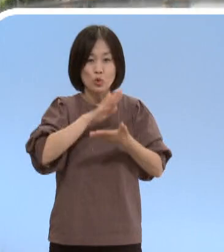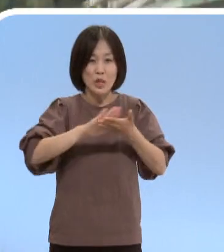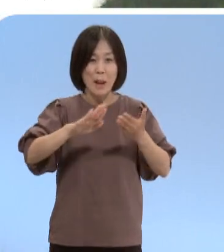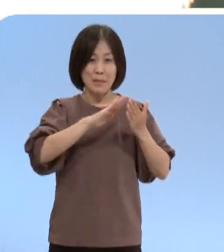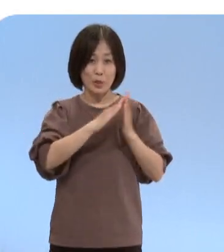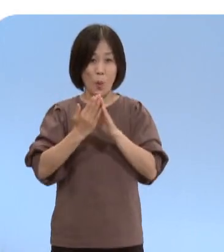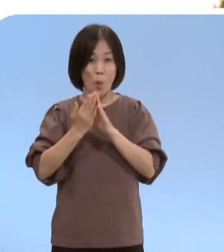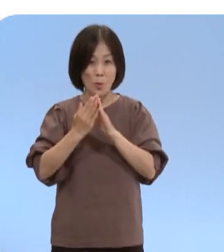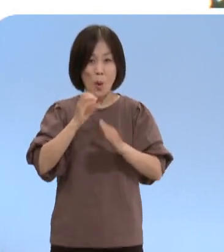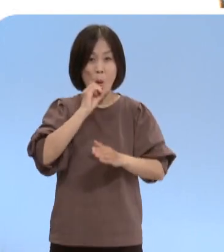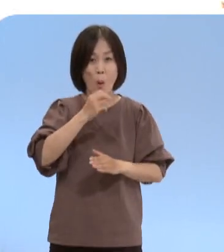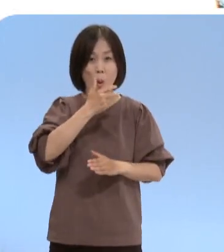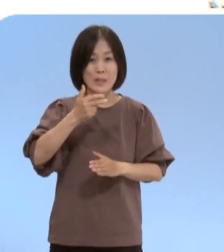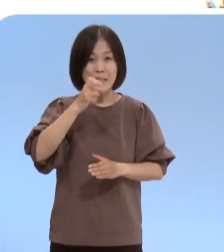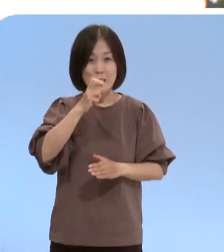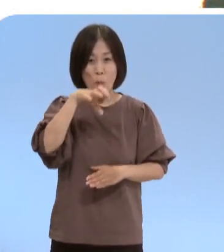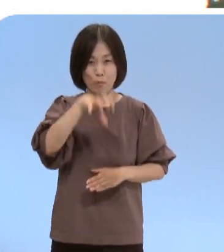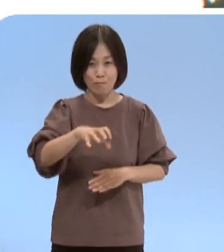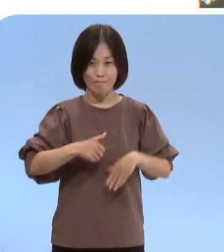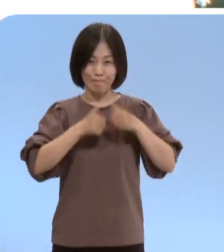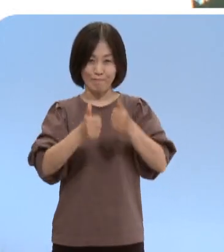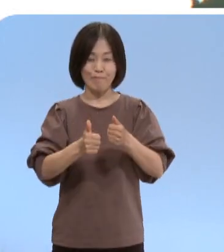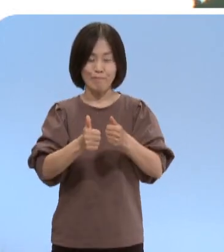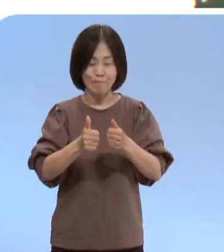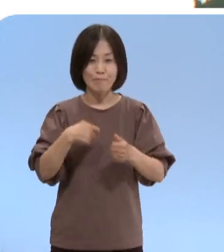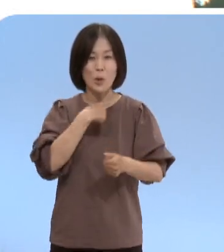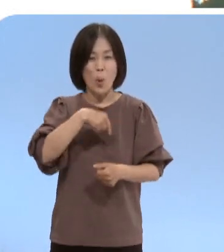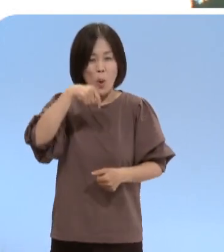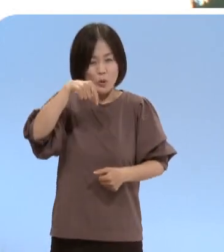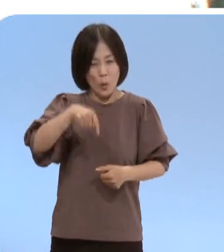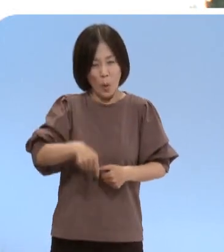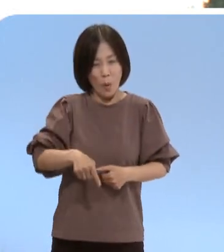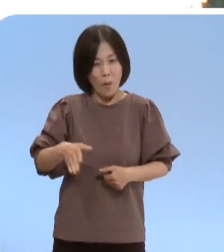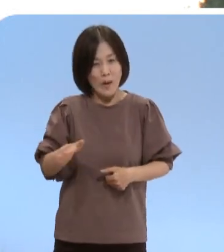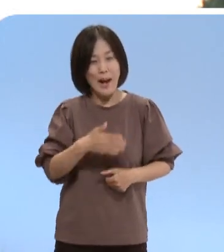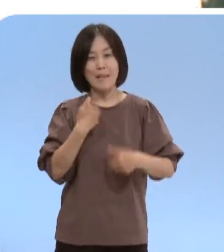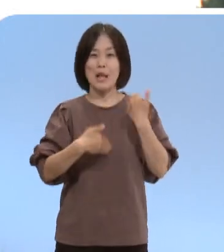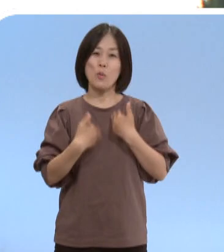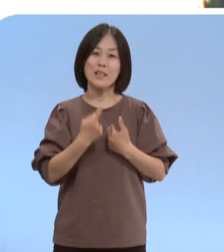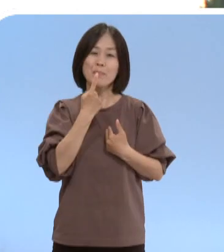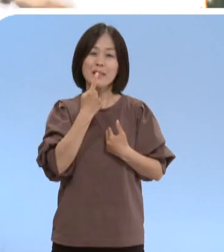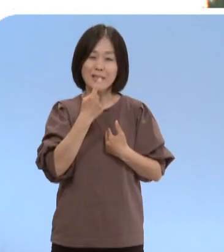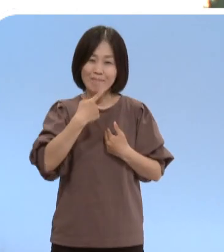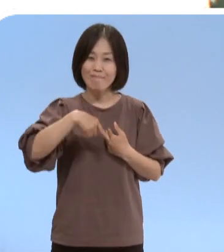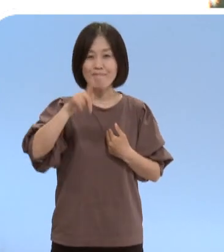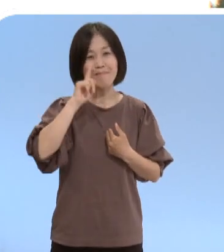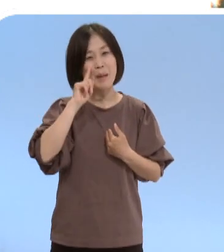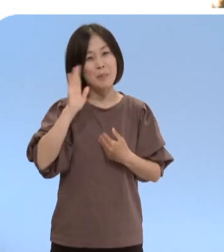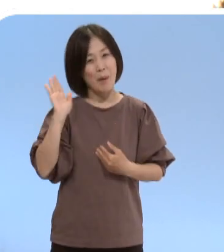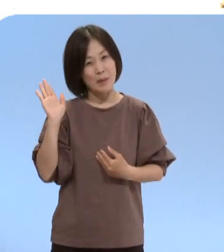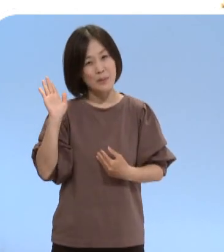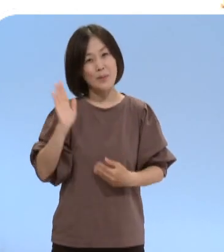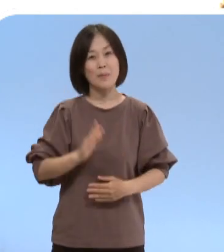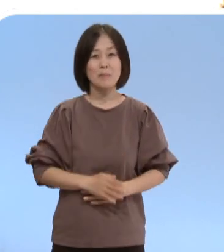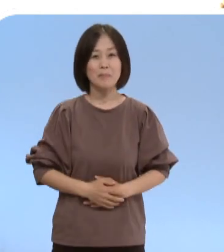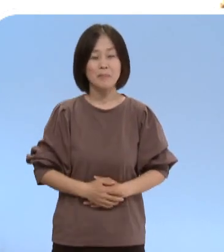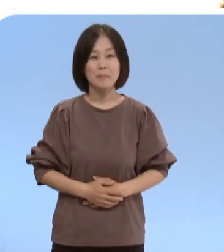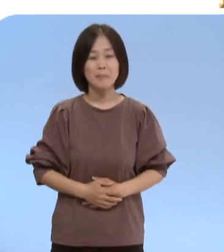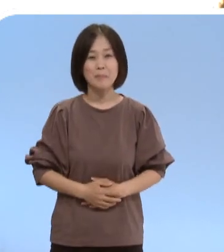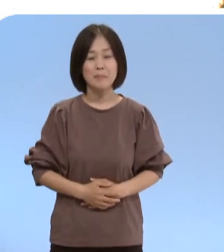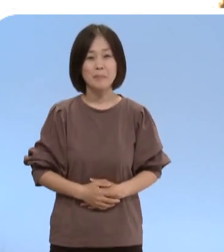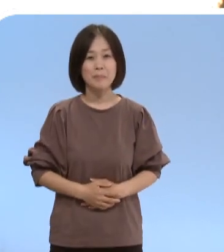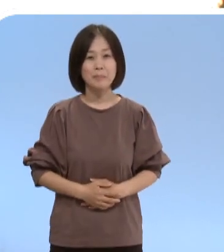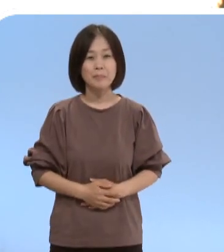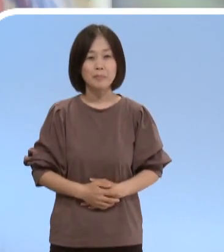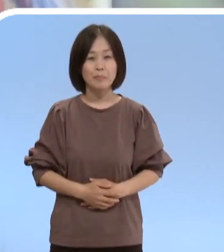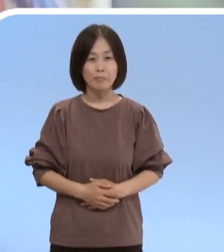町のおじろくを巡ります。心の底からも底から楽しみです。行ってみましょう。